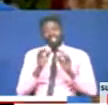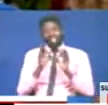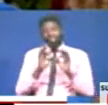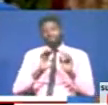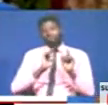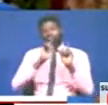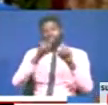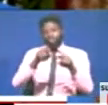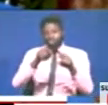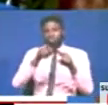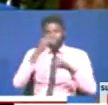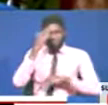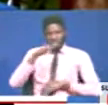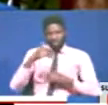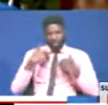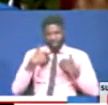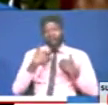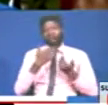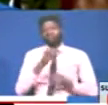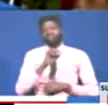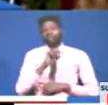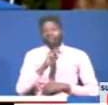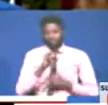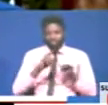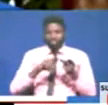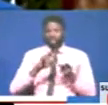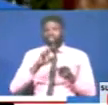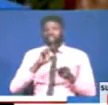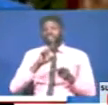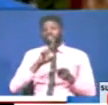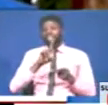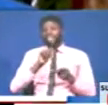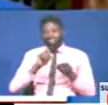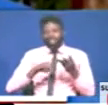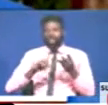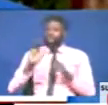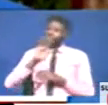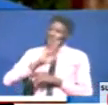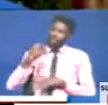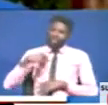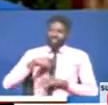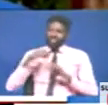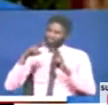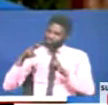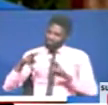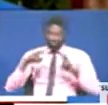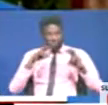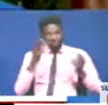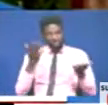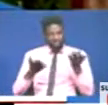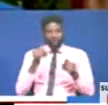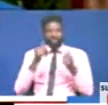ni wabunge wa ODM, ni wabunge wa UDA, ni wabunge wa Wiper. So tutaangalia ni chama gani chenye kiki kuna wabunge